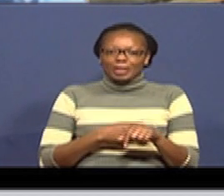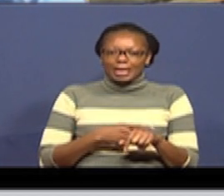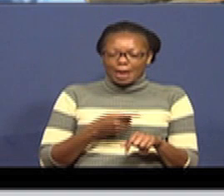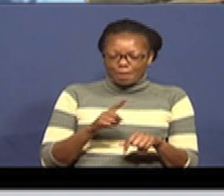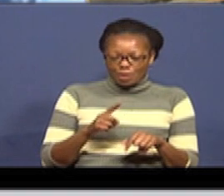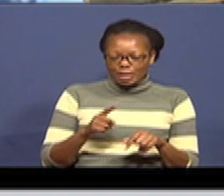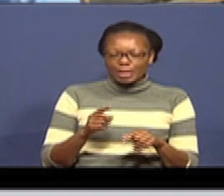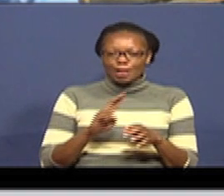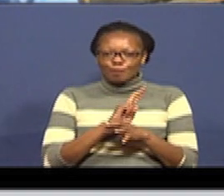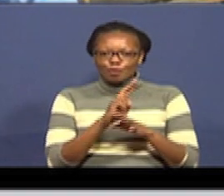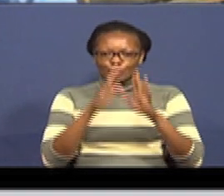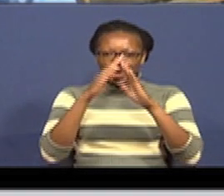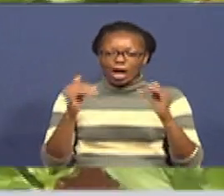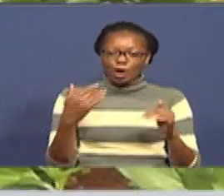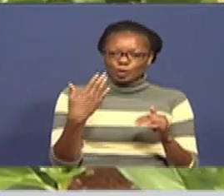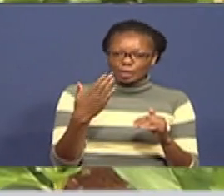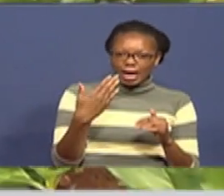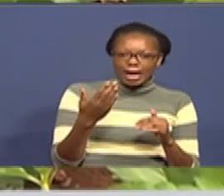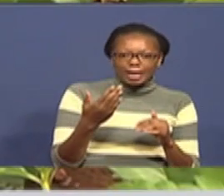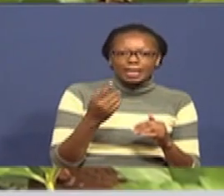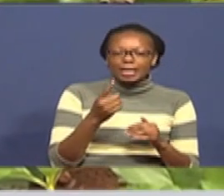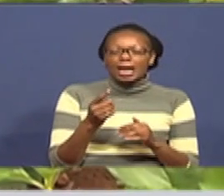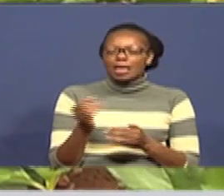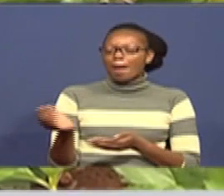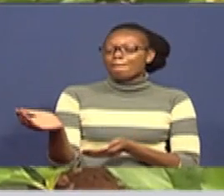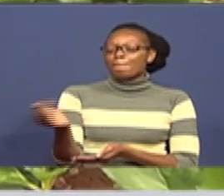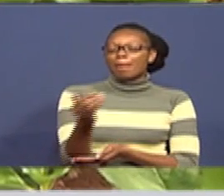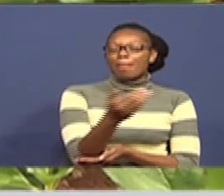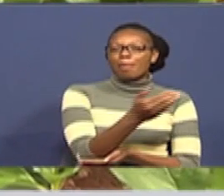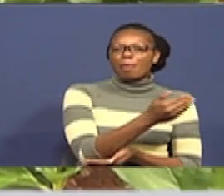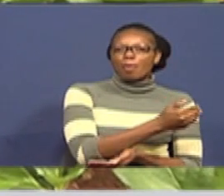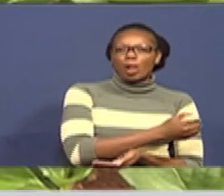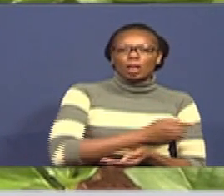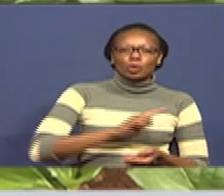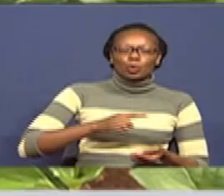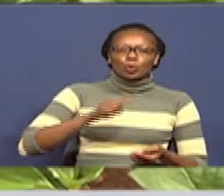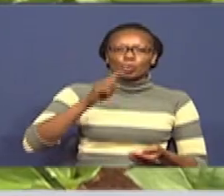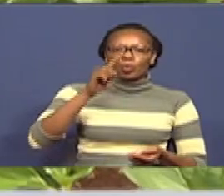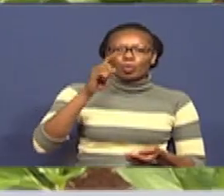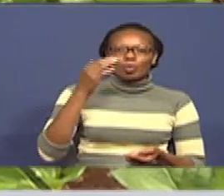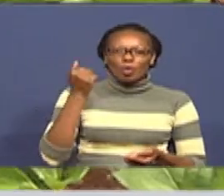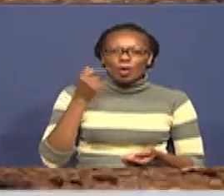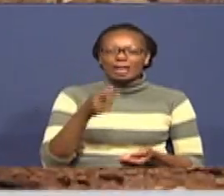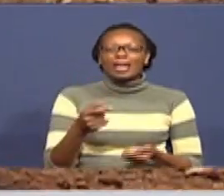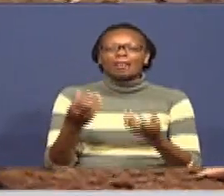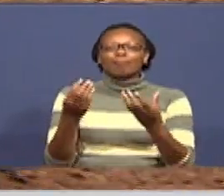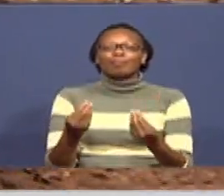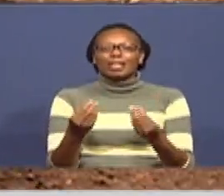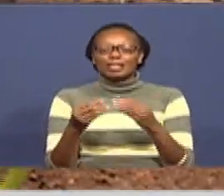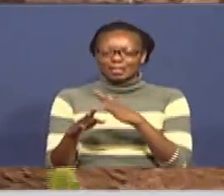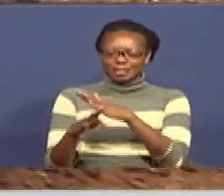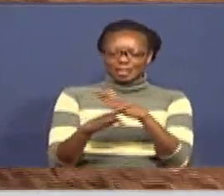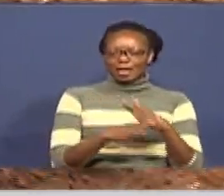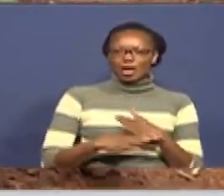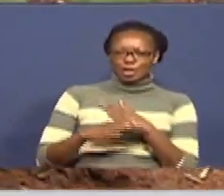hutoa maji na hizo nutrients. Unapokuza mimea kwa greenhouse haswa katika mbinu hii ya hydroponic,